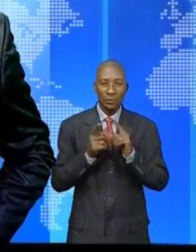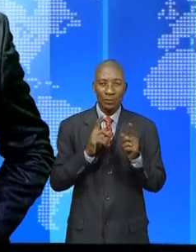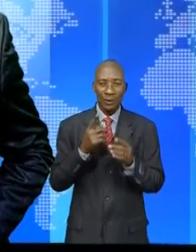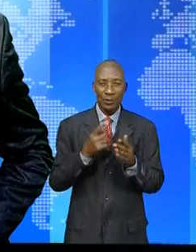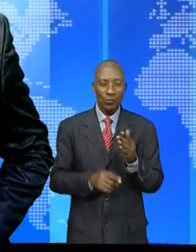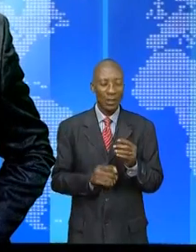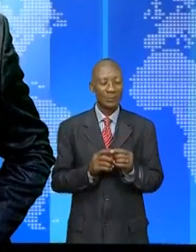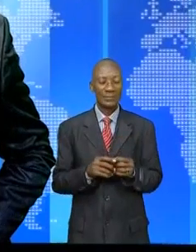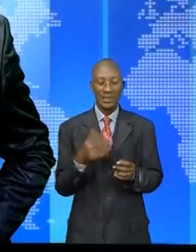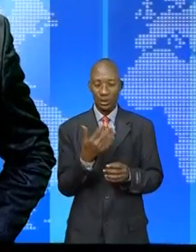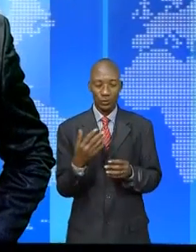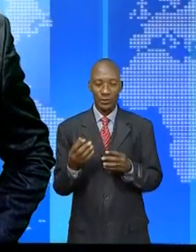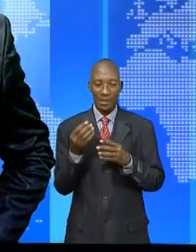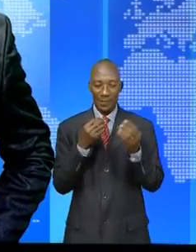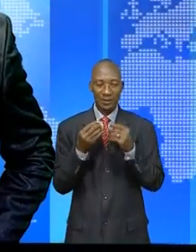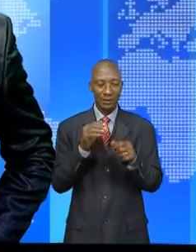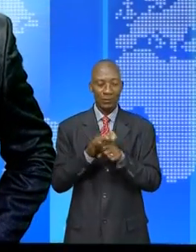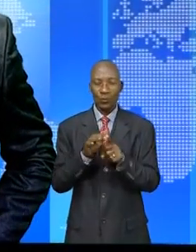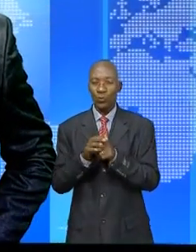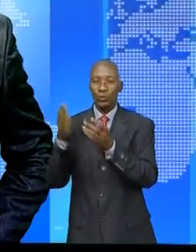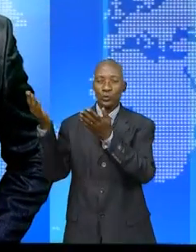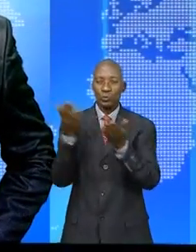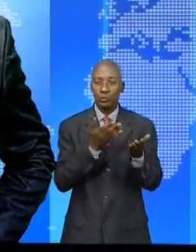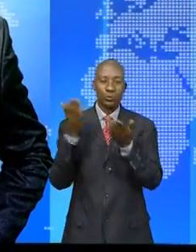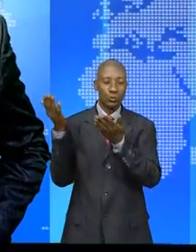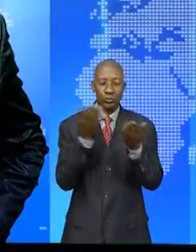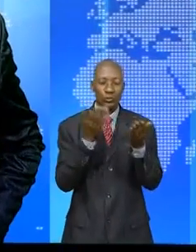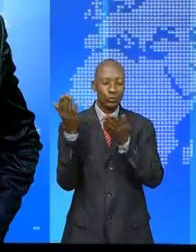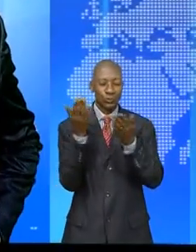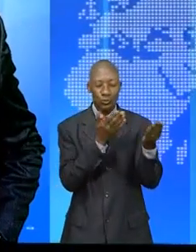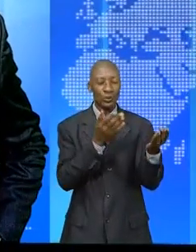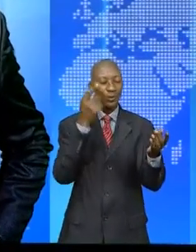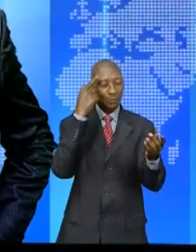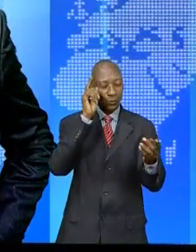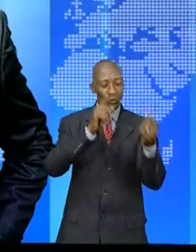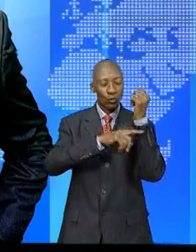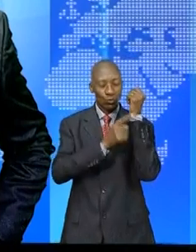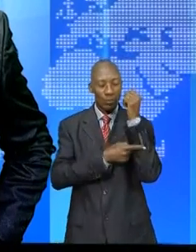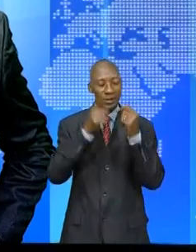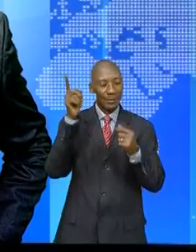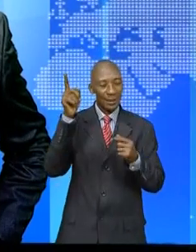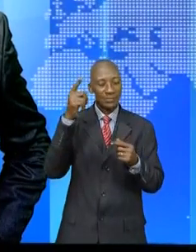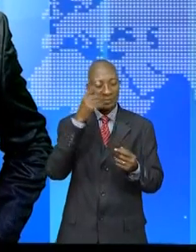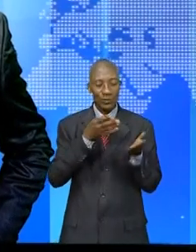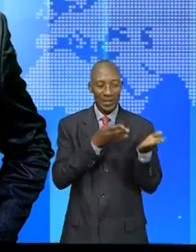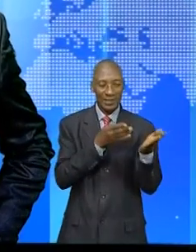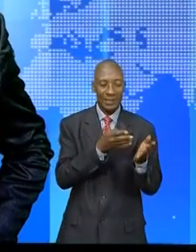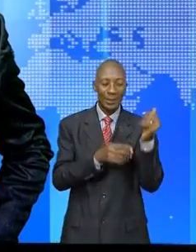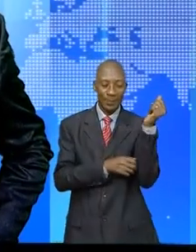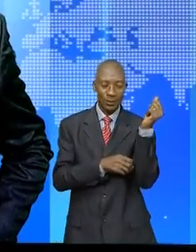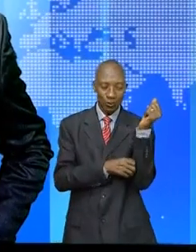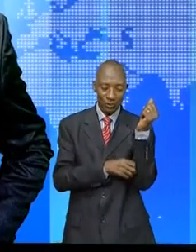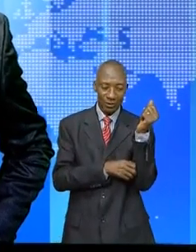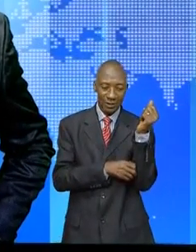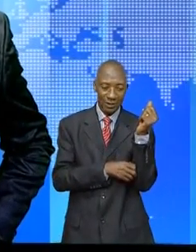dans la ville de Goma. Nous sommes là dans la province du Nord Kivu. Une importante cargaison d'aide humanitaire est arrivée dans la ville de Goma, dont de la